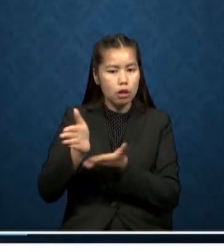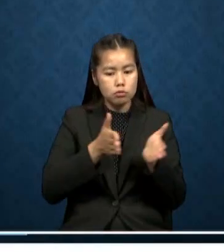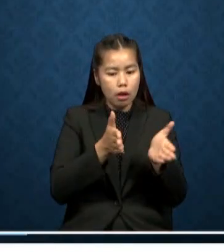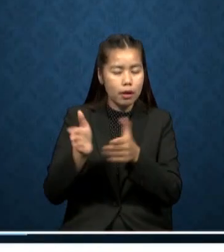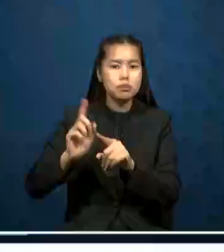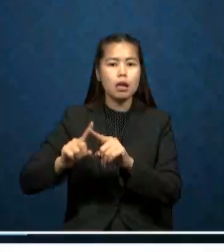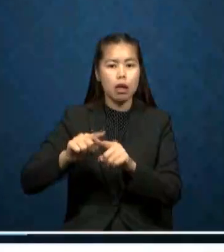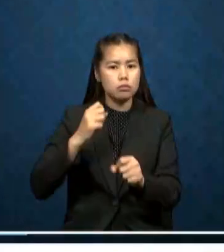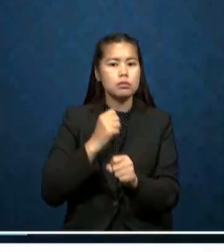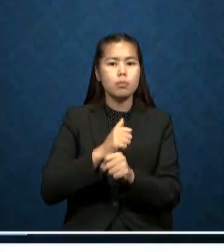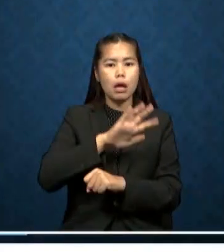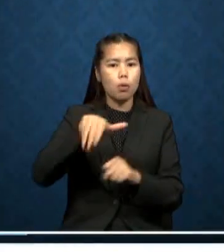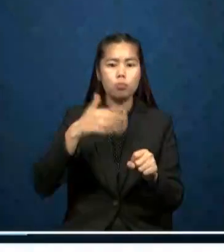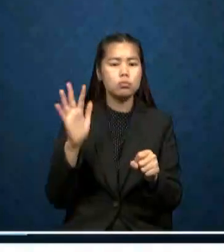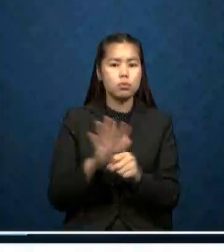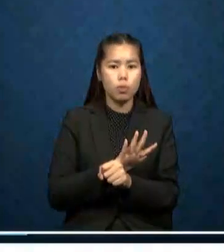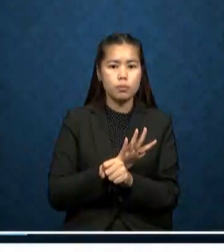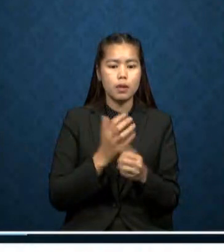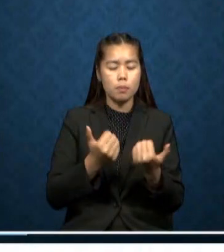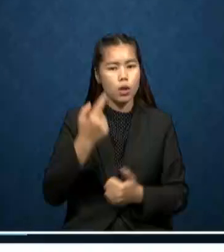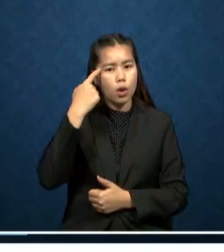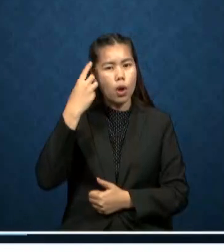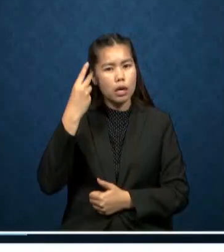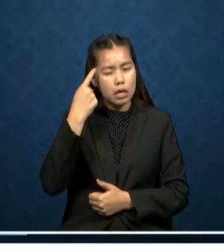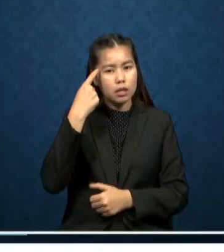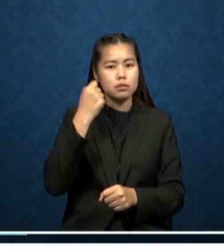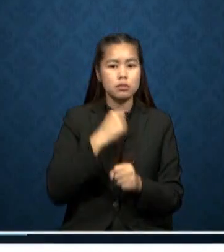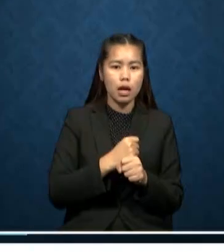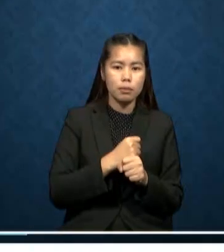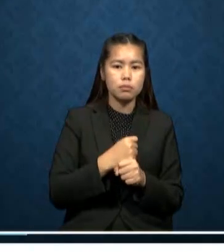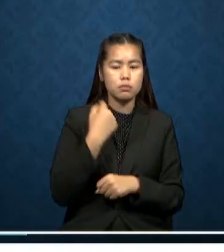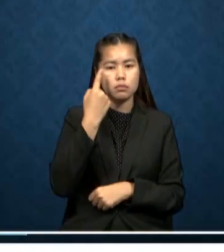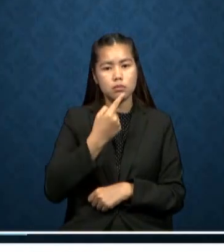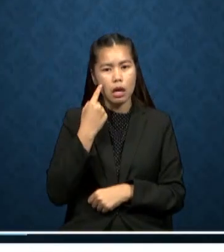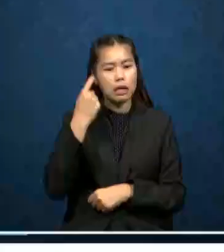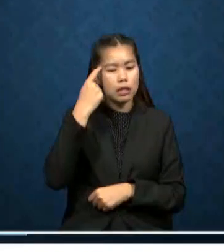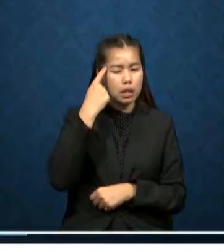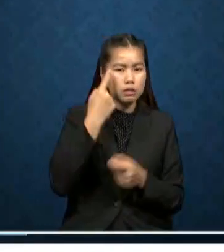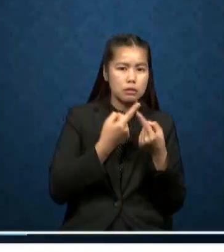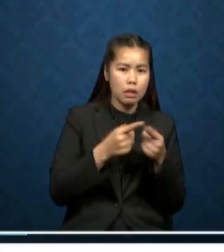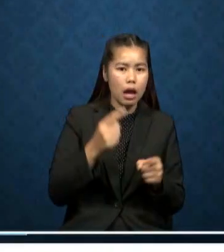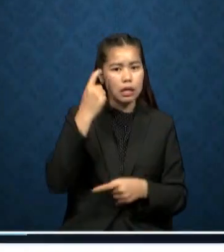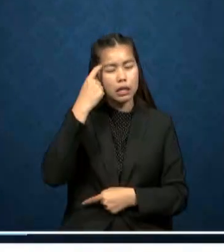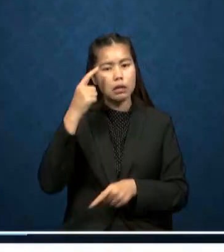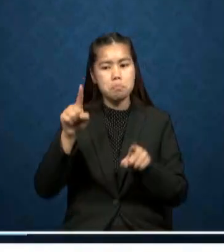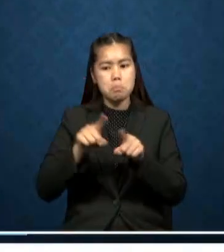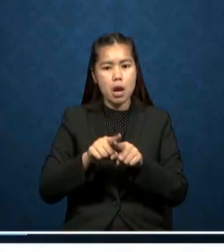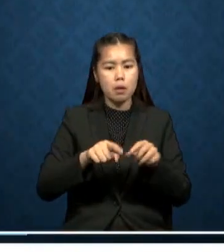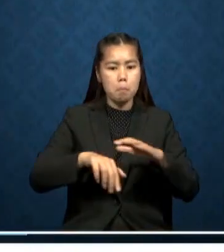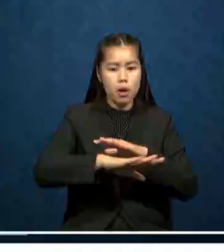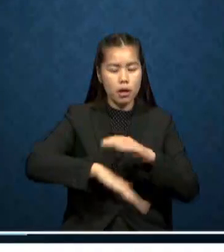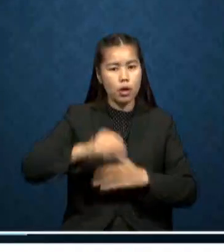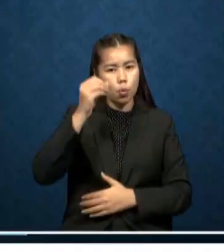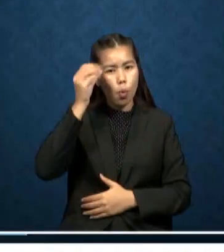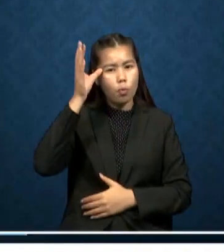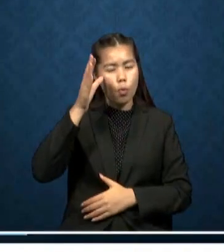สามารถสร้างการมีส่วนร่วมร่วมคิดร่วมทำระหว่างคนที่มีความแตกต่างกันทั้งพื้นฐานความรู้พื้นฐานภูมิ